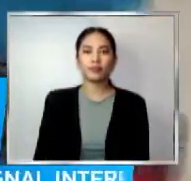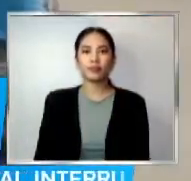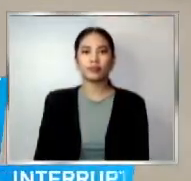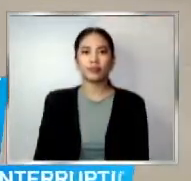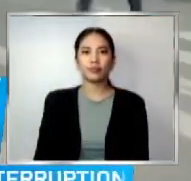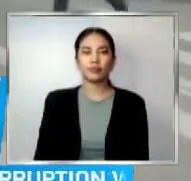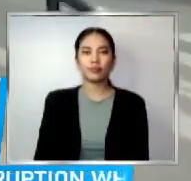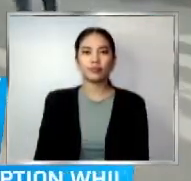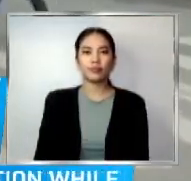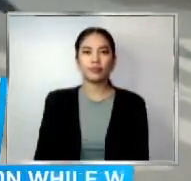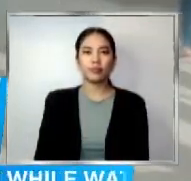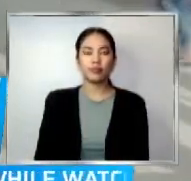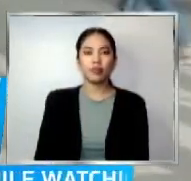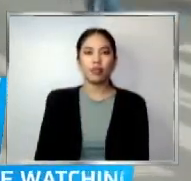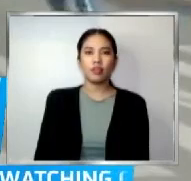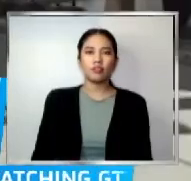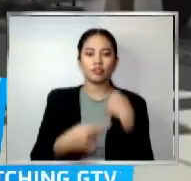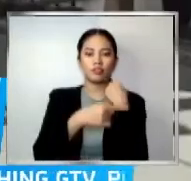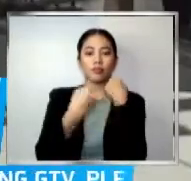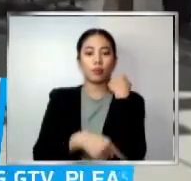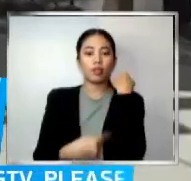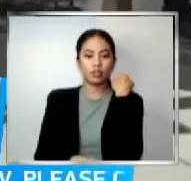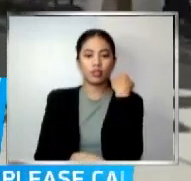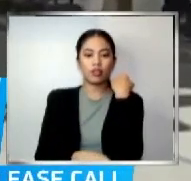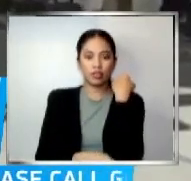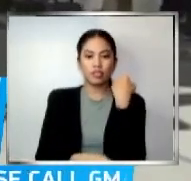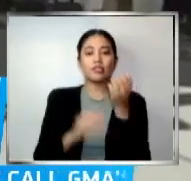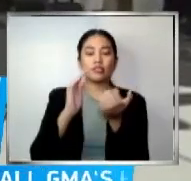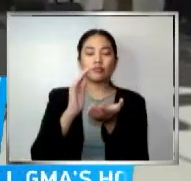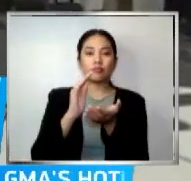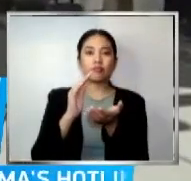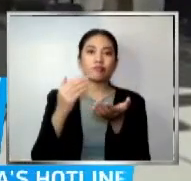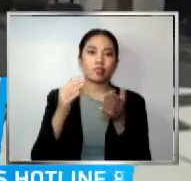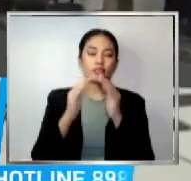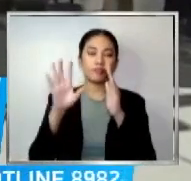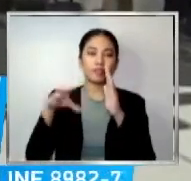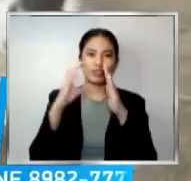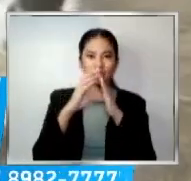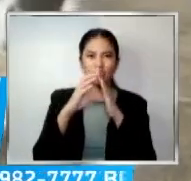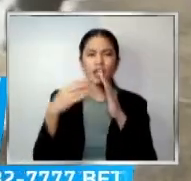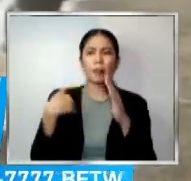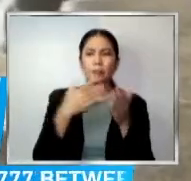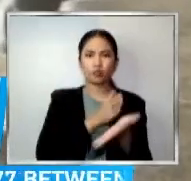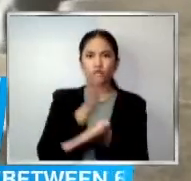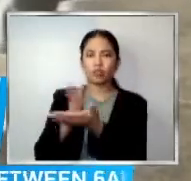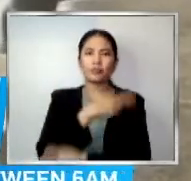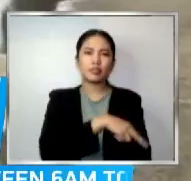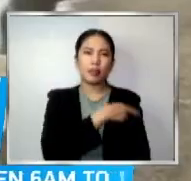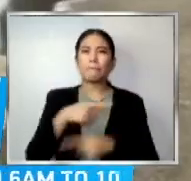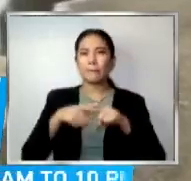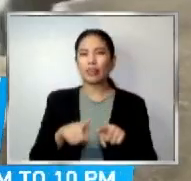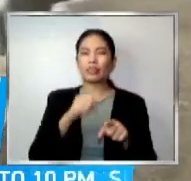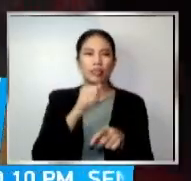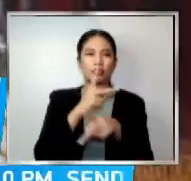Sa Zamboanga City, nakaabot man sa ikatlong ospital, hindi na napagaling ang isang residenteng 80 taong gulang. Dalawang ospital ang unang